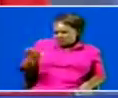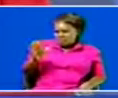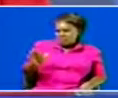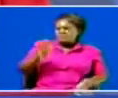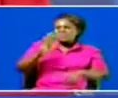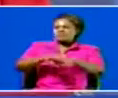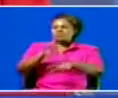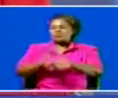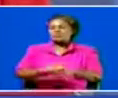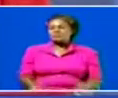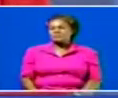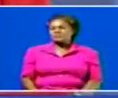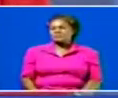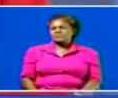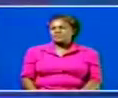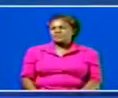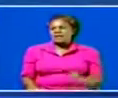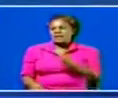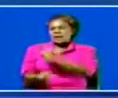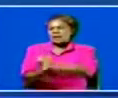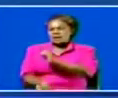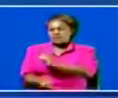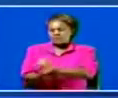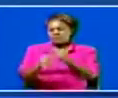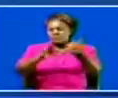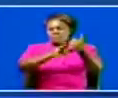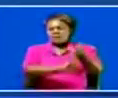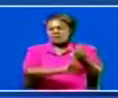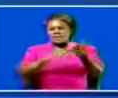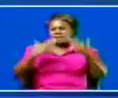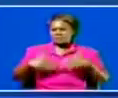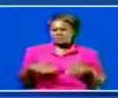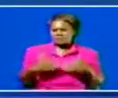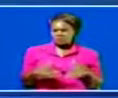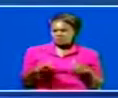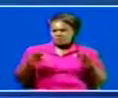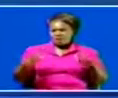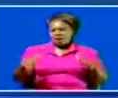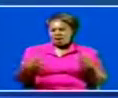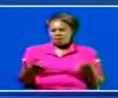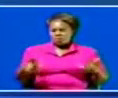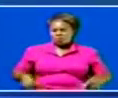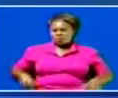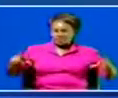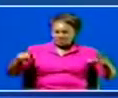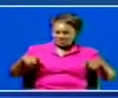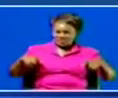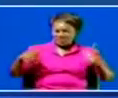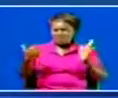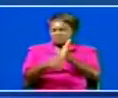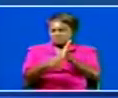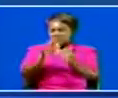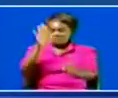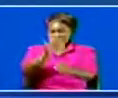Vyema Kadzo. Hebu tushauri wale wako kwenye ndoa. Namna ya kuishi, kuna matatizo